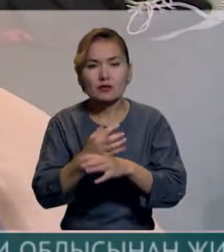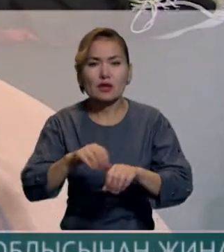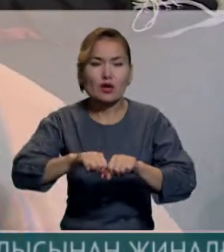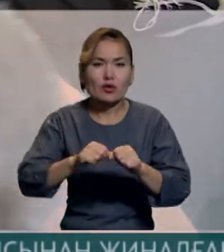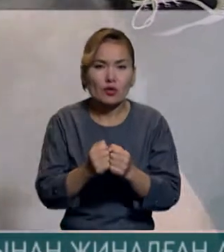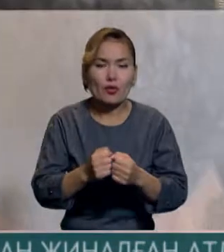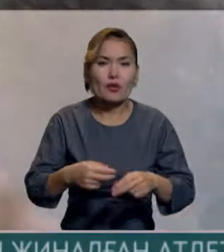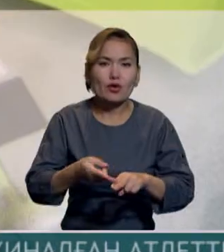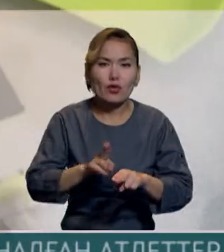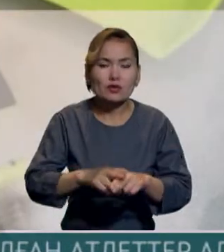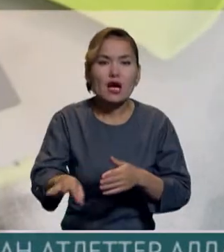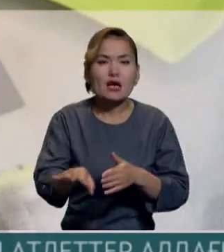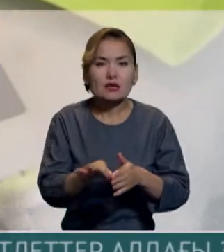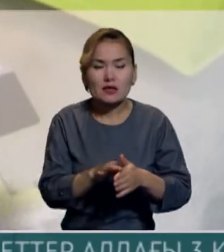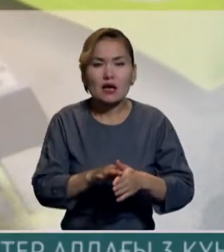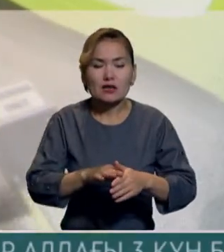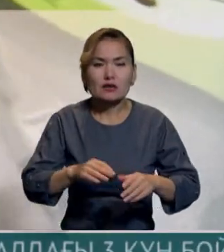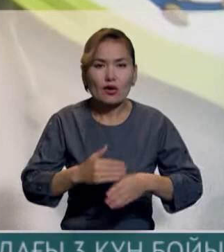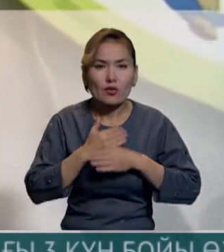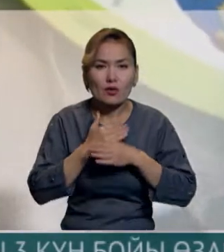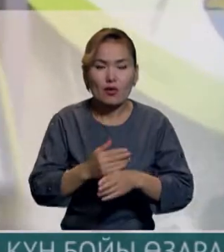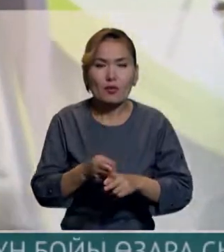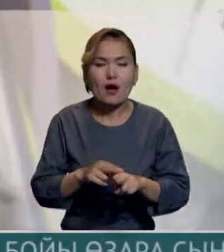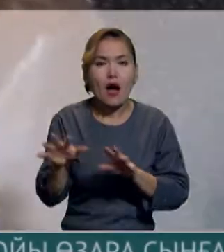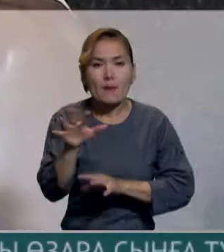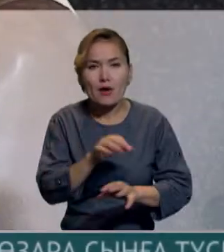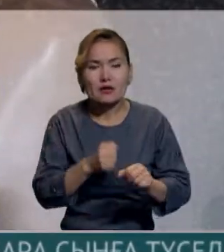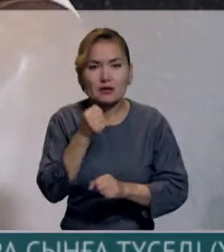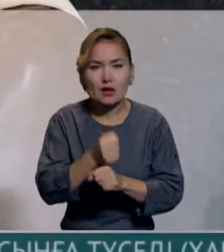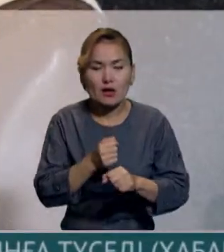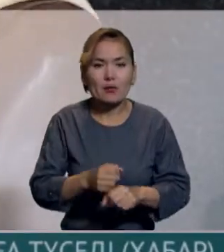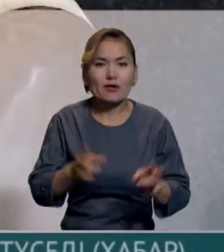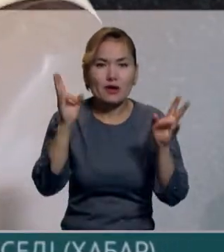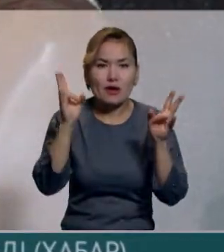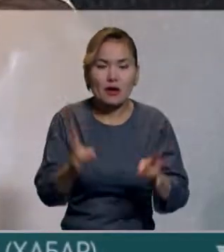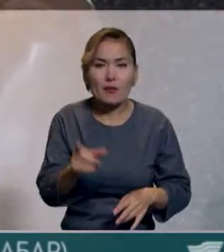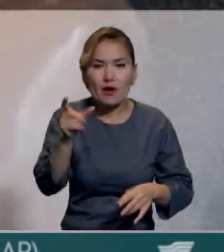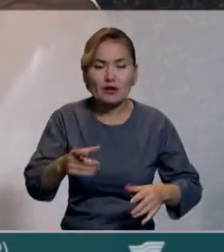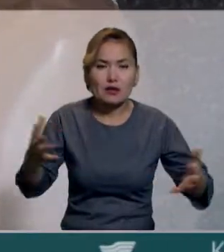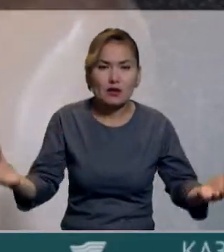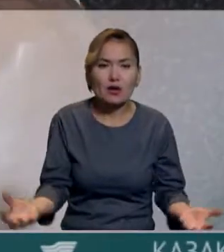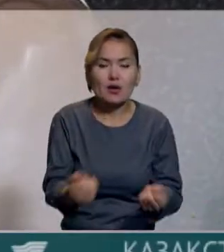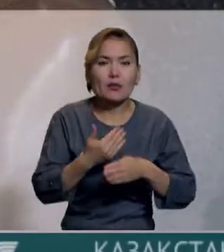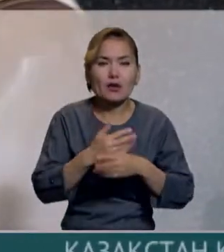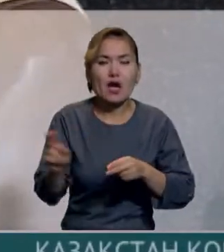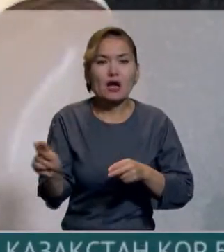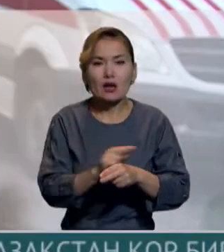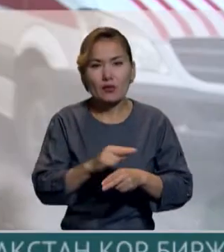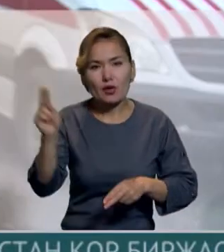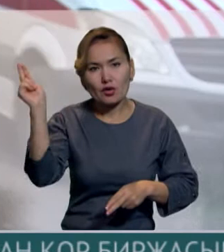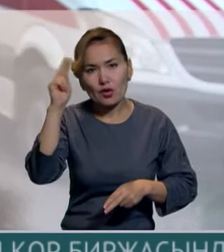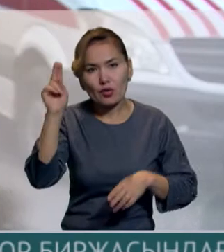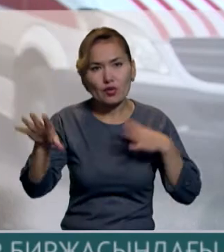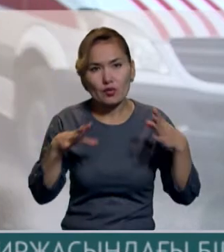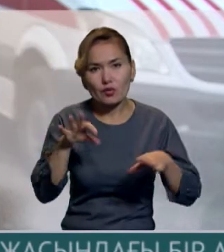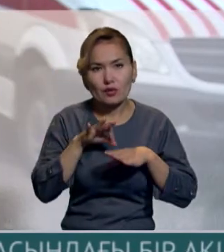тежеу, жасанды дем алдыру, жүрекке жабық массаж жасау секілді апатқа түскен адамды тезірек емдеу тәсілдері үйретілді. Жедел